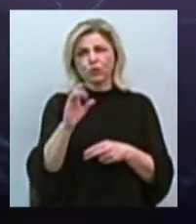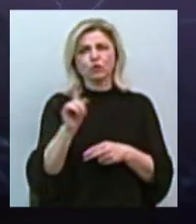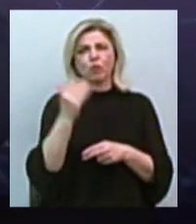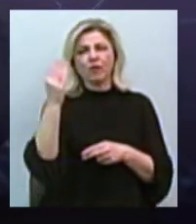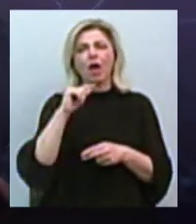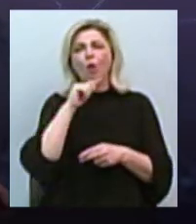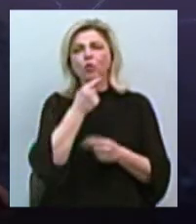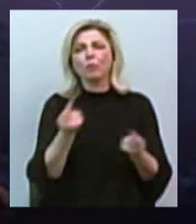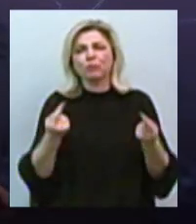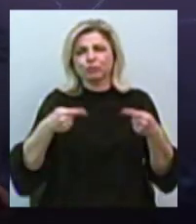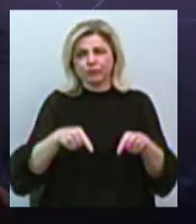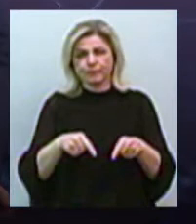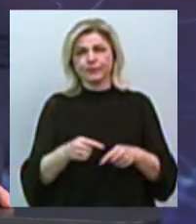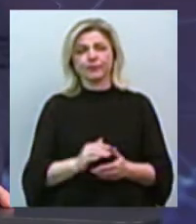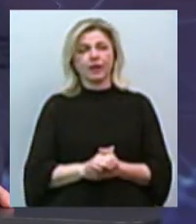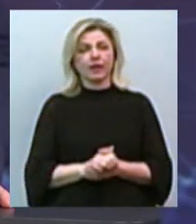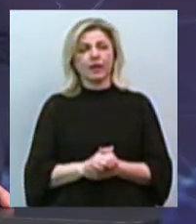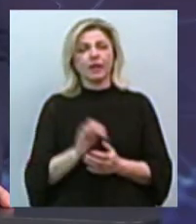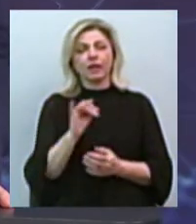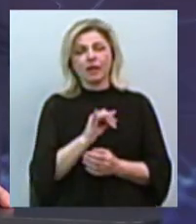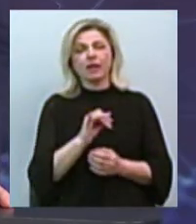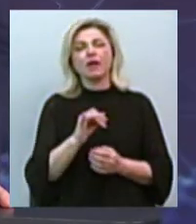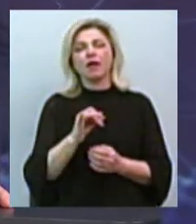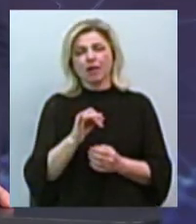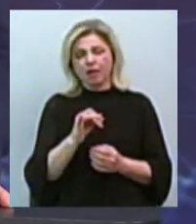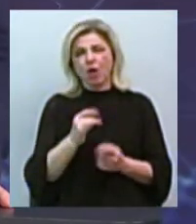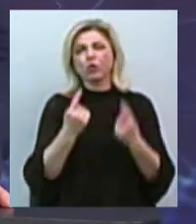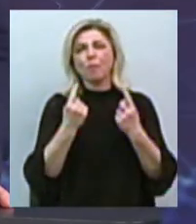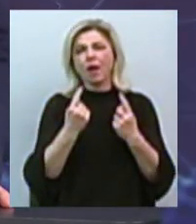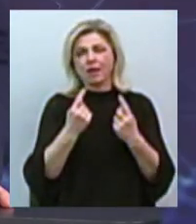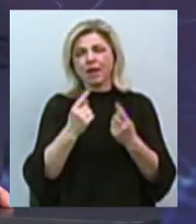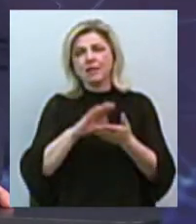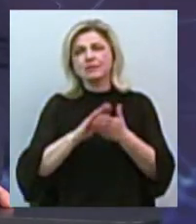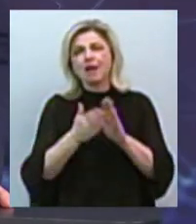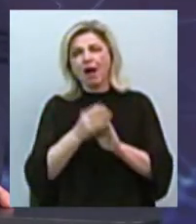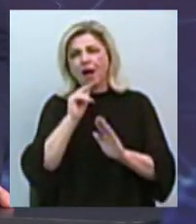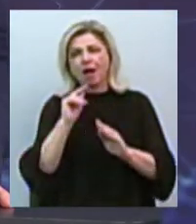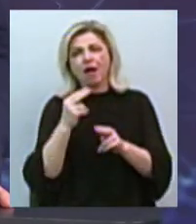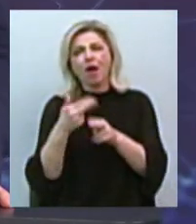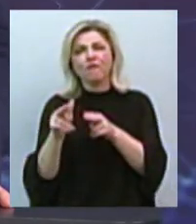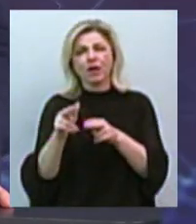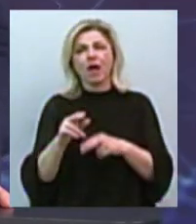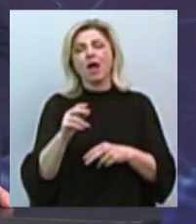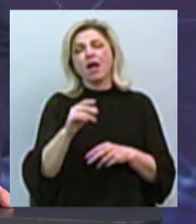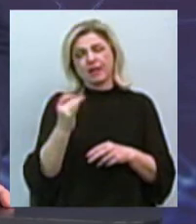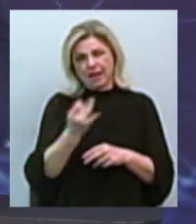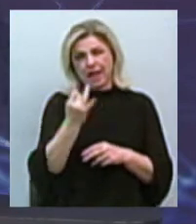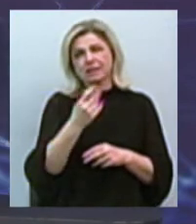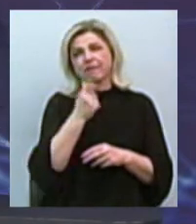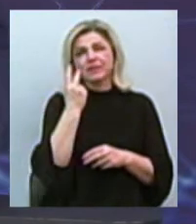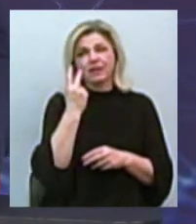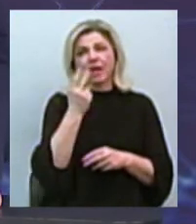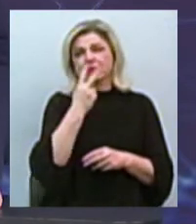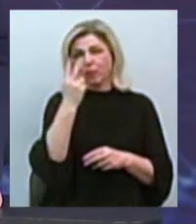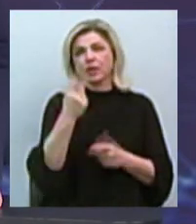Ну, сторонников глобального заговора всегда было много у нас, поскольку интересно смотреть где-то, а не здесь. Когда вот